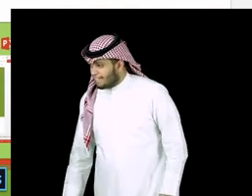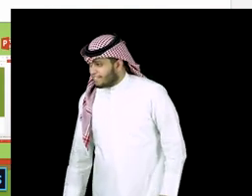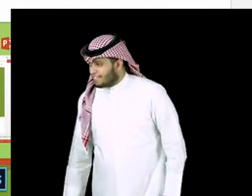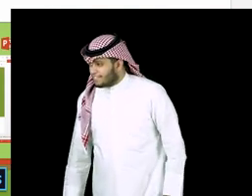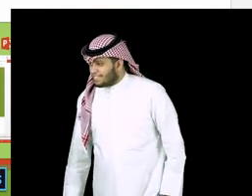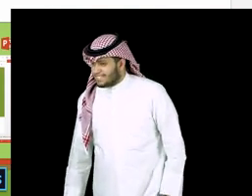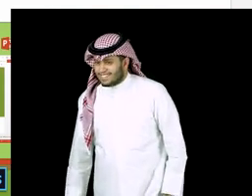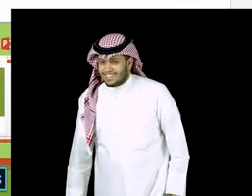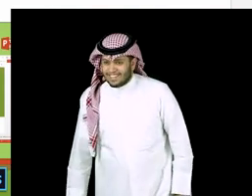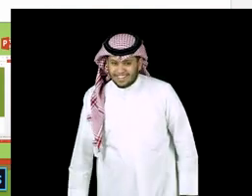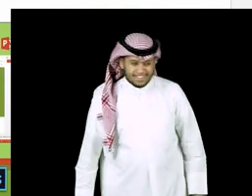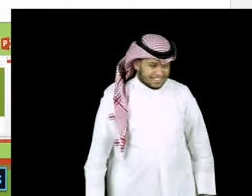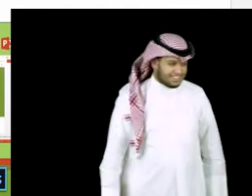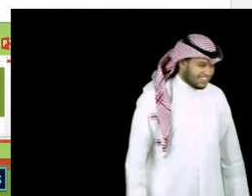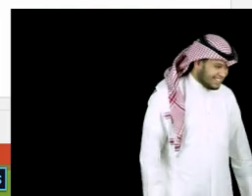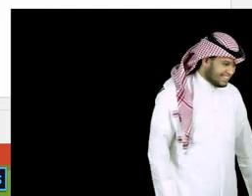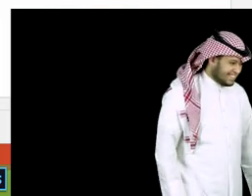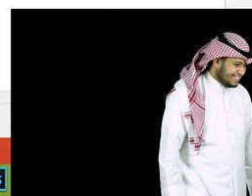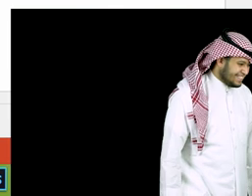ريح، ما في بس،